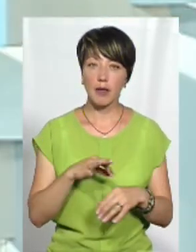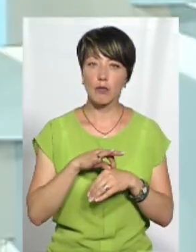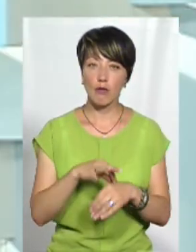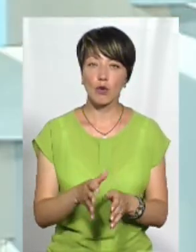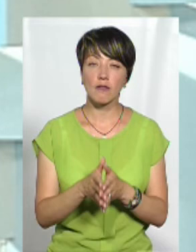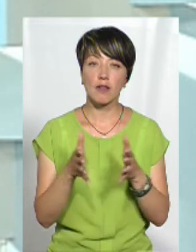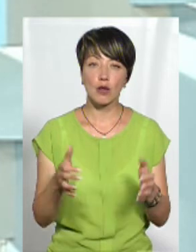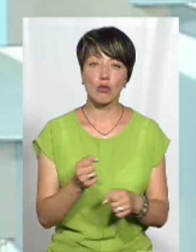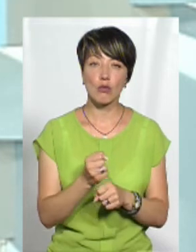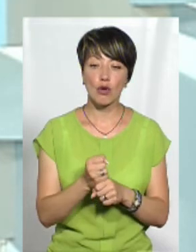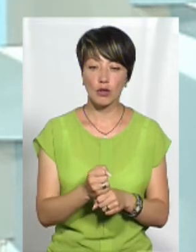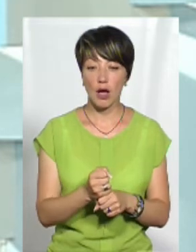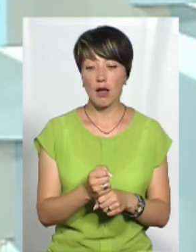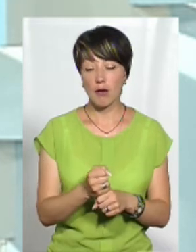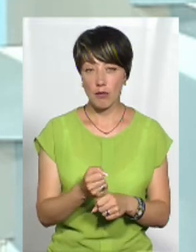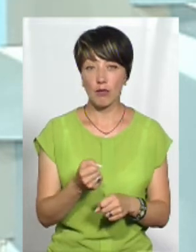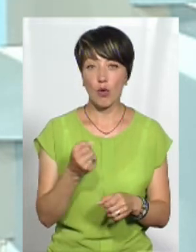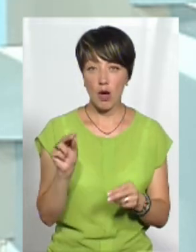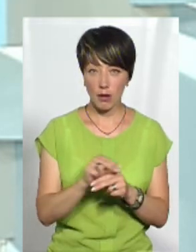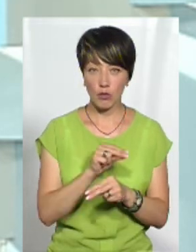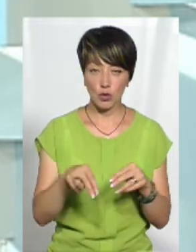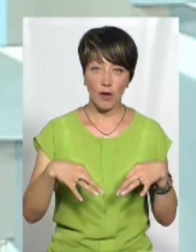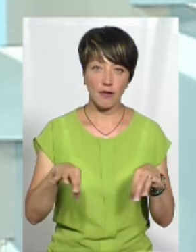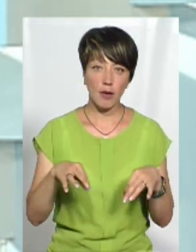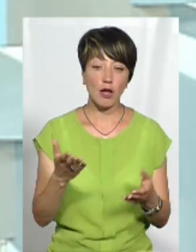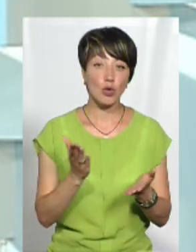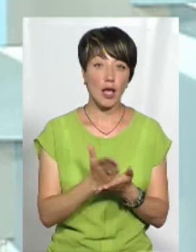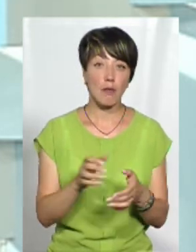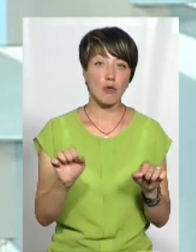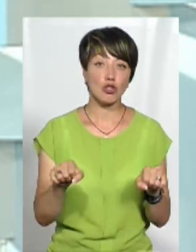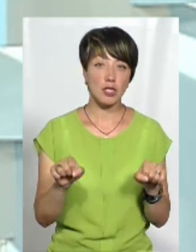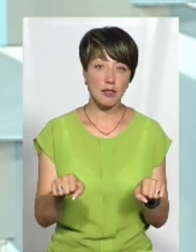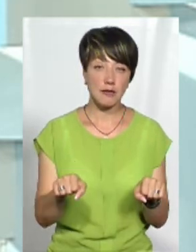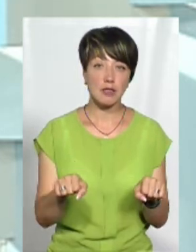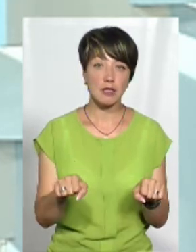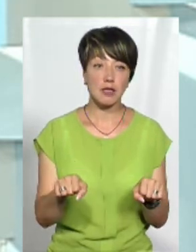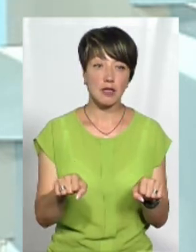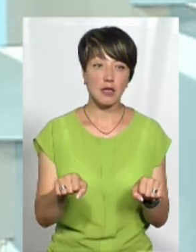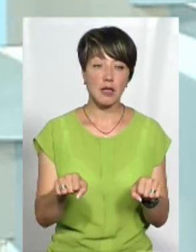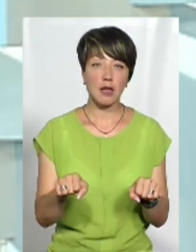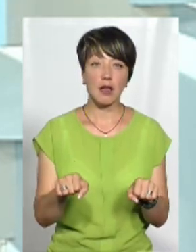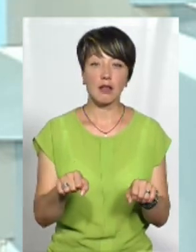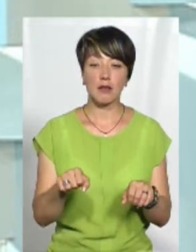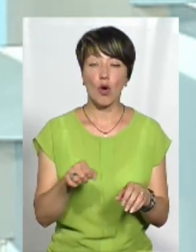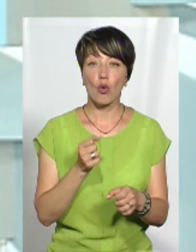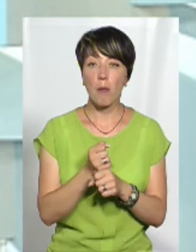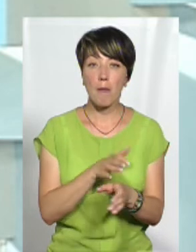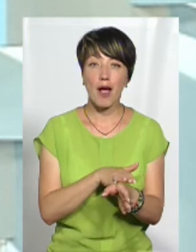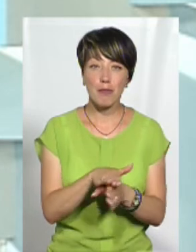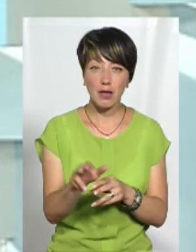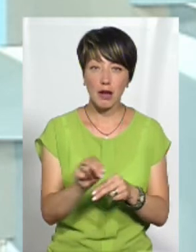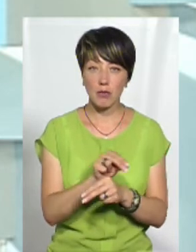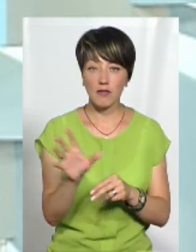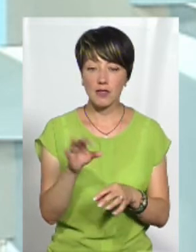проводимо велику роботу по поточному ремонту даних автомобілів. Якщо є можливість, ставимо на капітальний ремонт. Всі